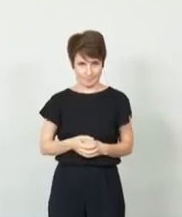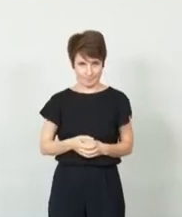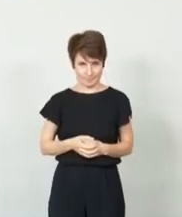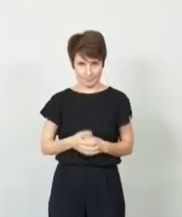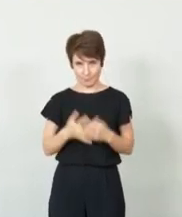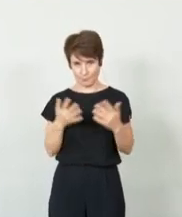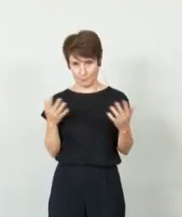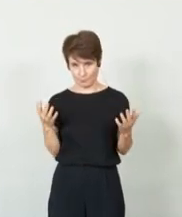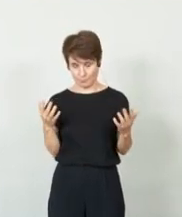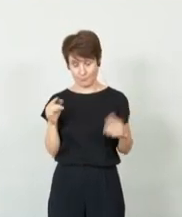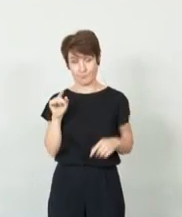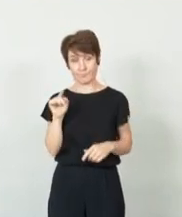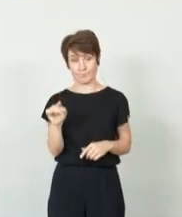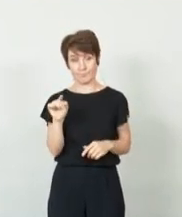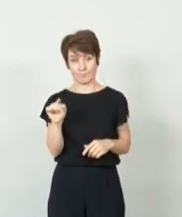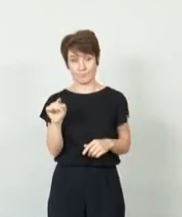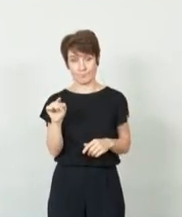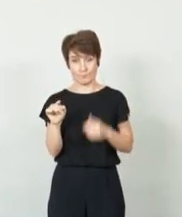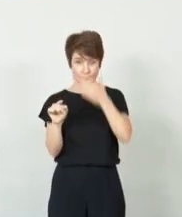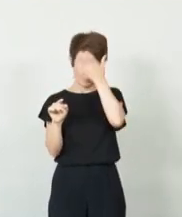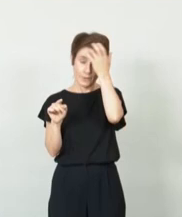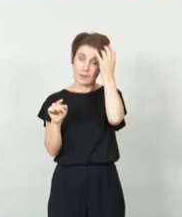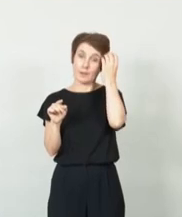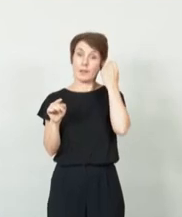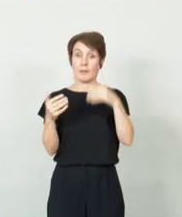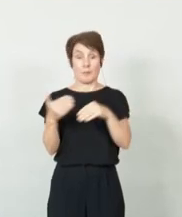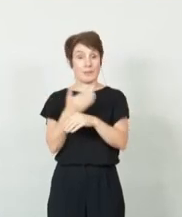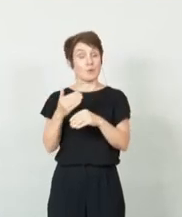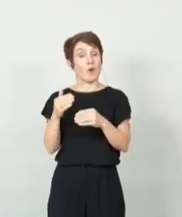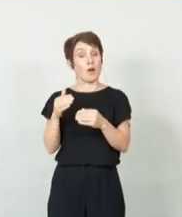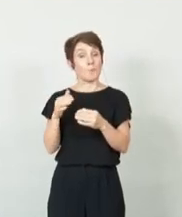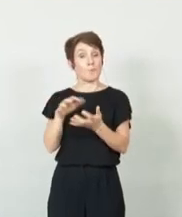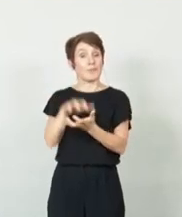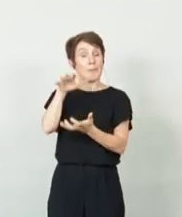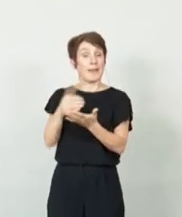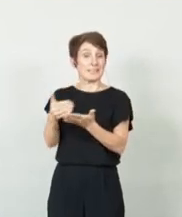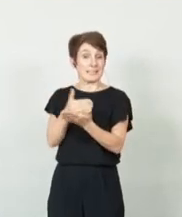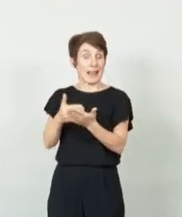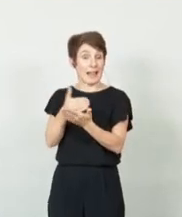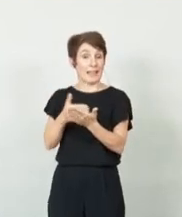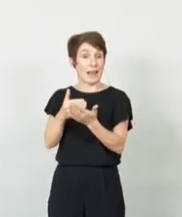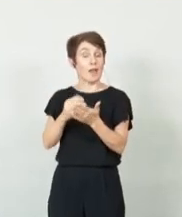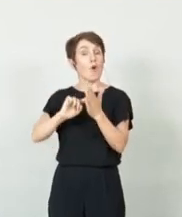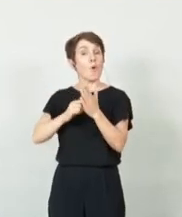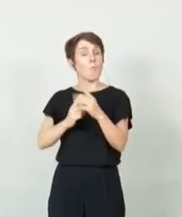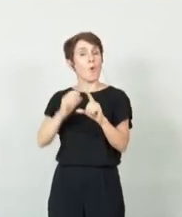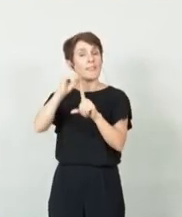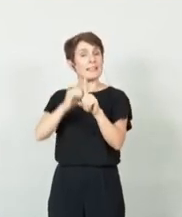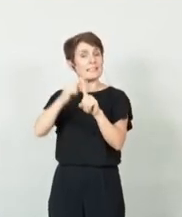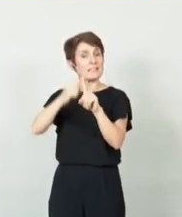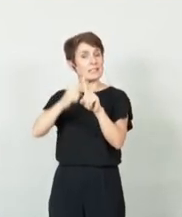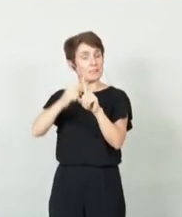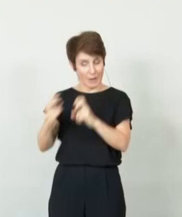subissent aussi les progressions de massalariale liés au point d'indice notamment pour la cuisine centrale vous voyez avec des